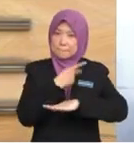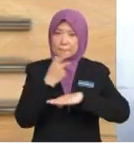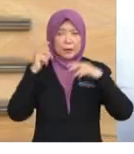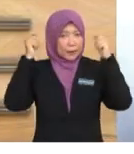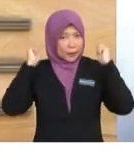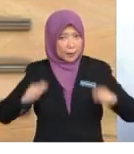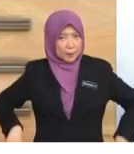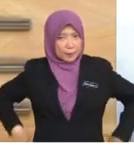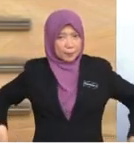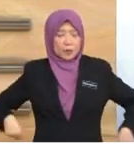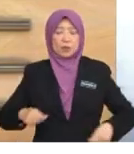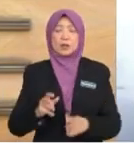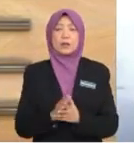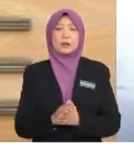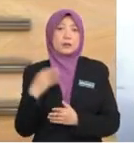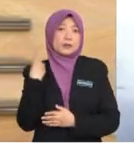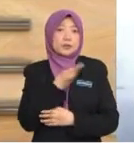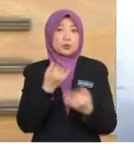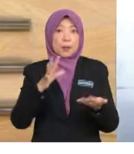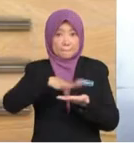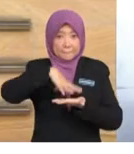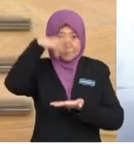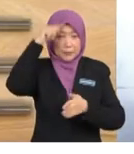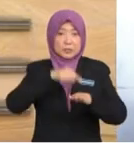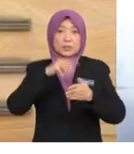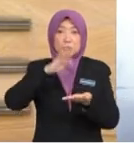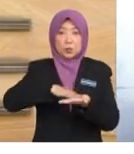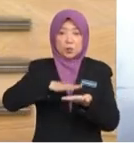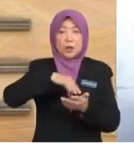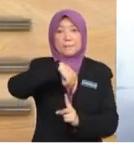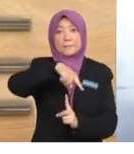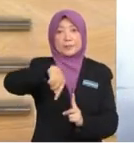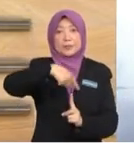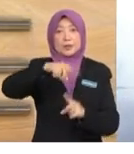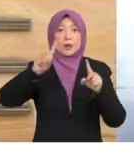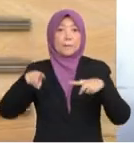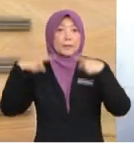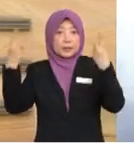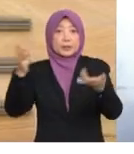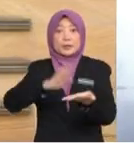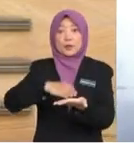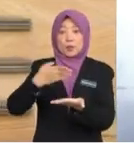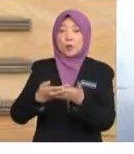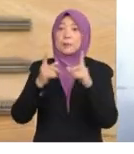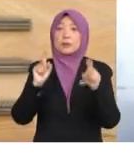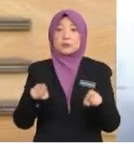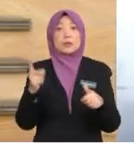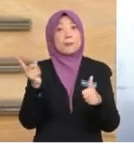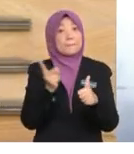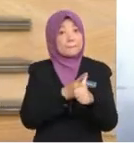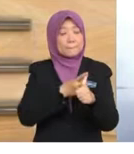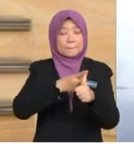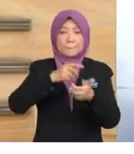selalu kita belajar dekat sekolah, bila kita nak masuk ke dapur, kita mesti pastikan kebersihan diri.